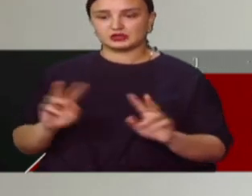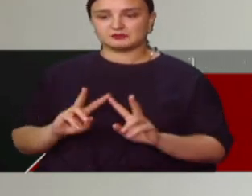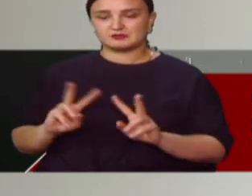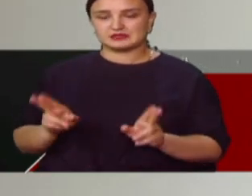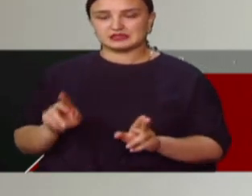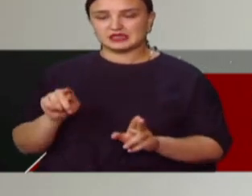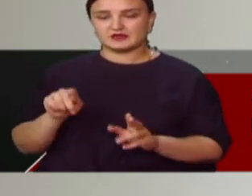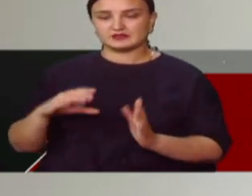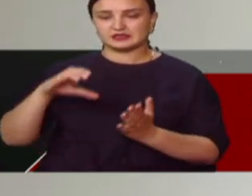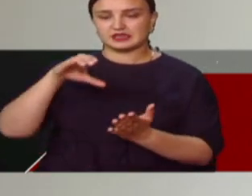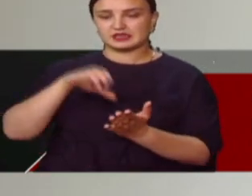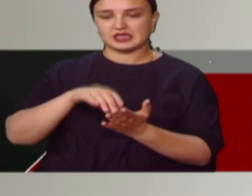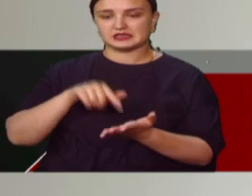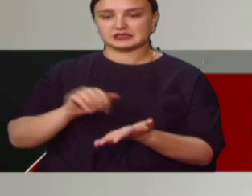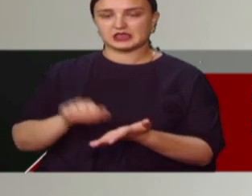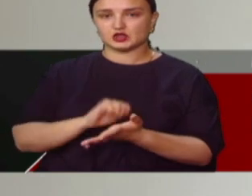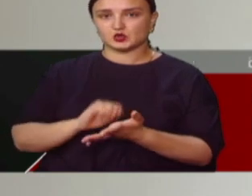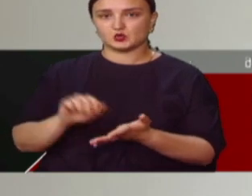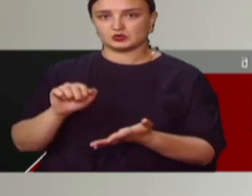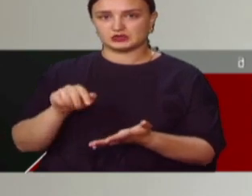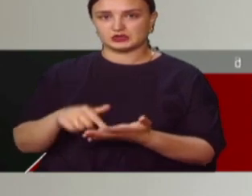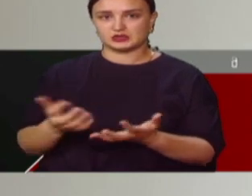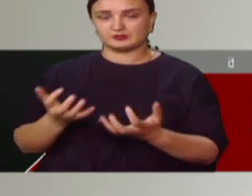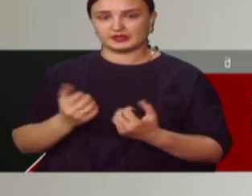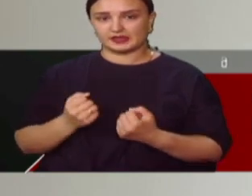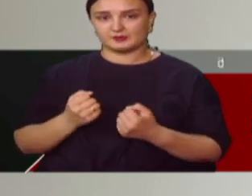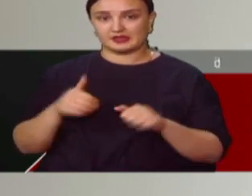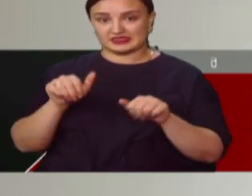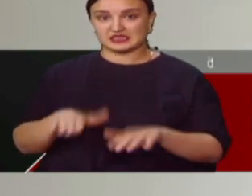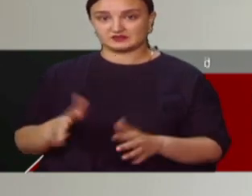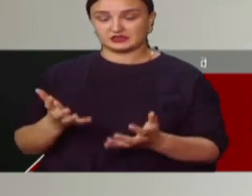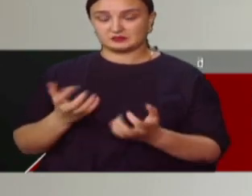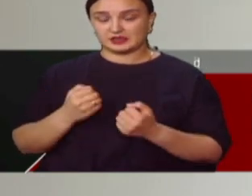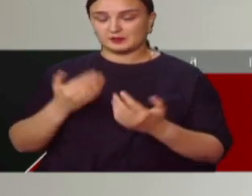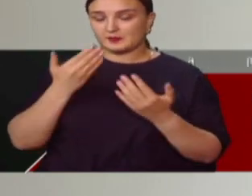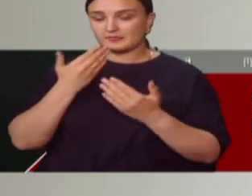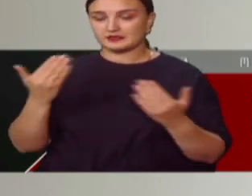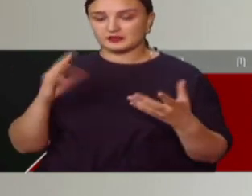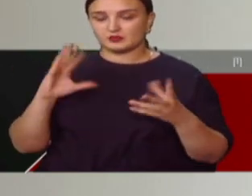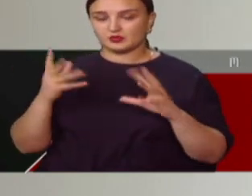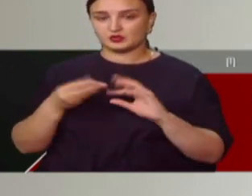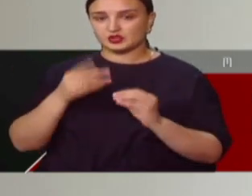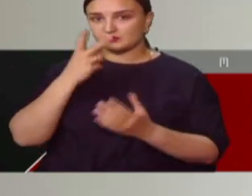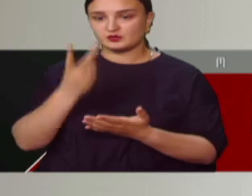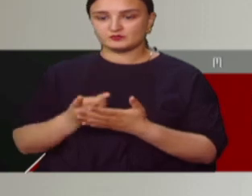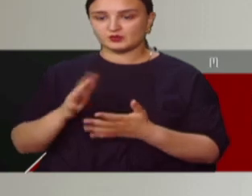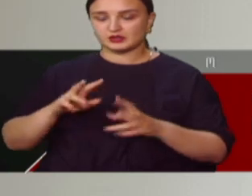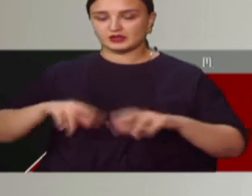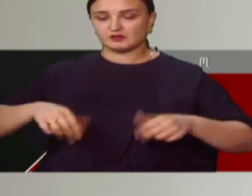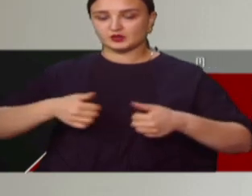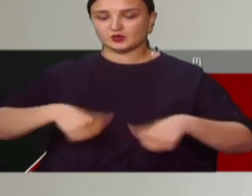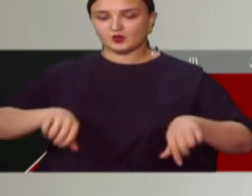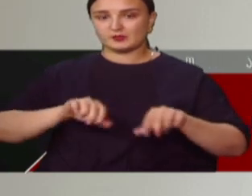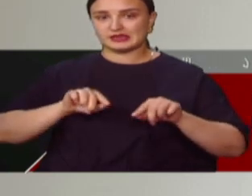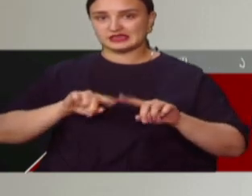მსგავსი ტექსტით რეზოლუციის მიღება, რა თქმა უნდა. და საბოლოო ჯამში, მიუხედავად იმისა, რომ კომიტეტის ფარგლებში